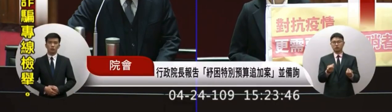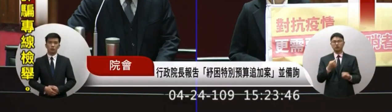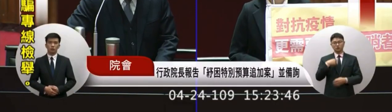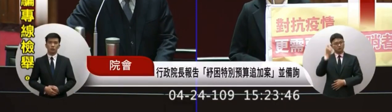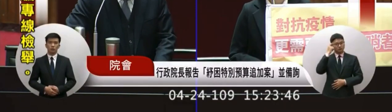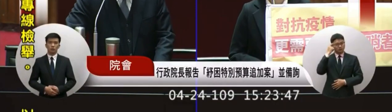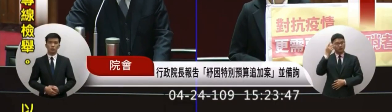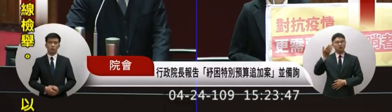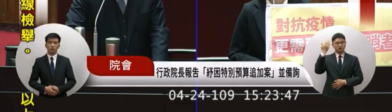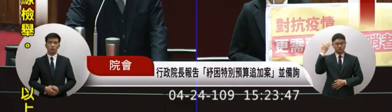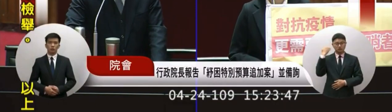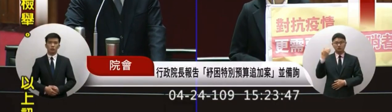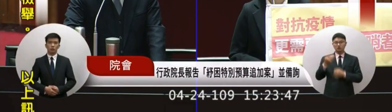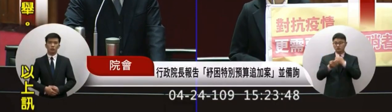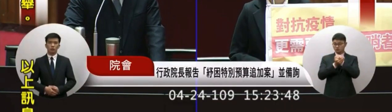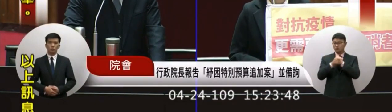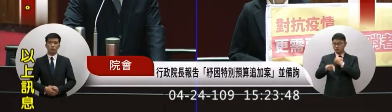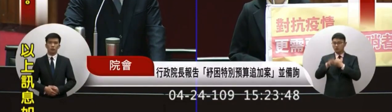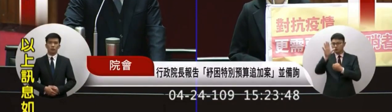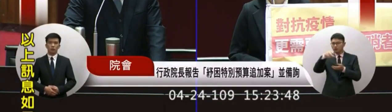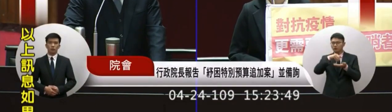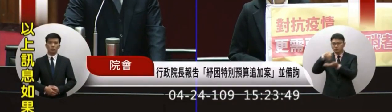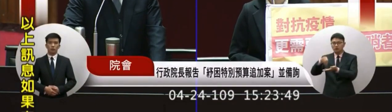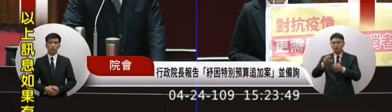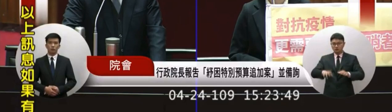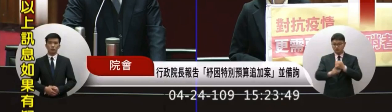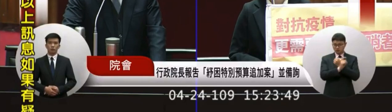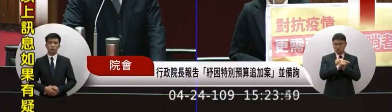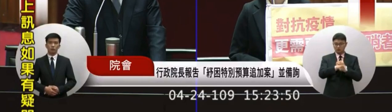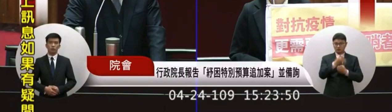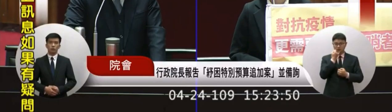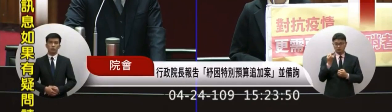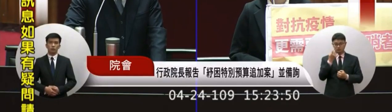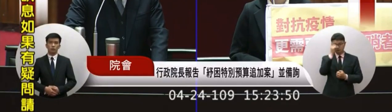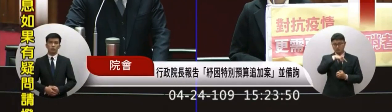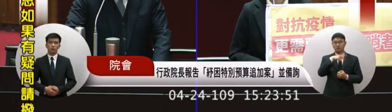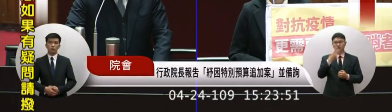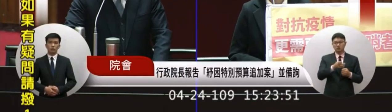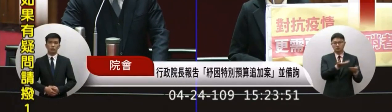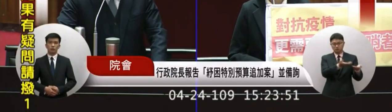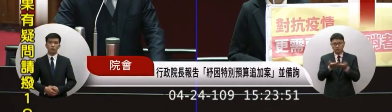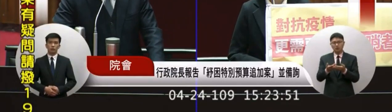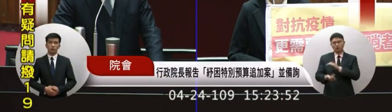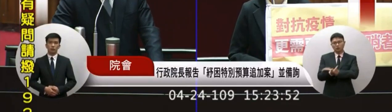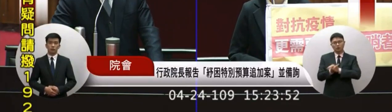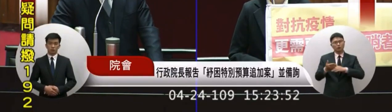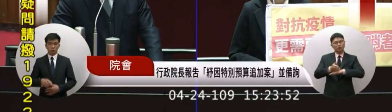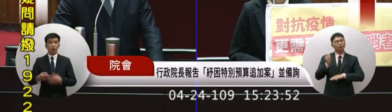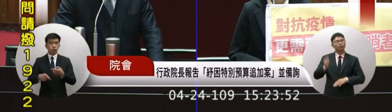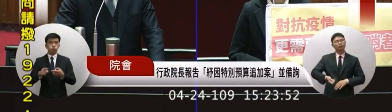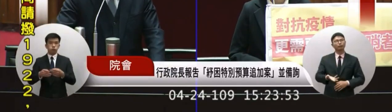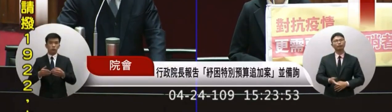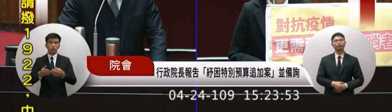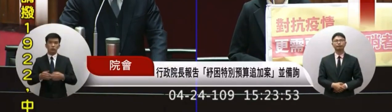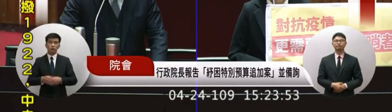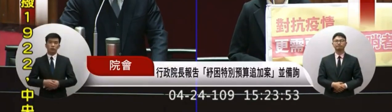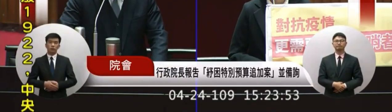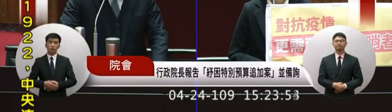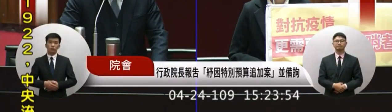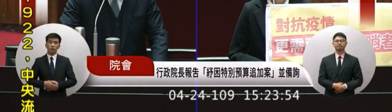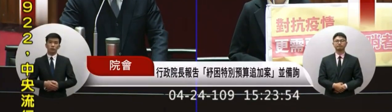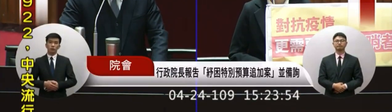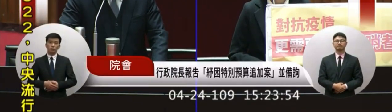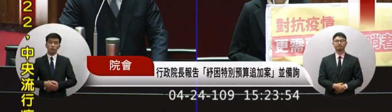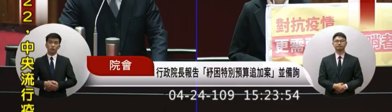的上一届其实已经有这样法案，这一届是不是也能够尽快的来加速来提出并且通过？ 对，应该的。我们上届